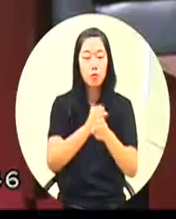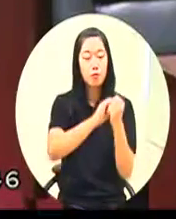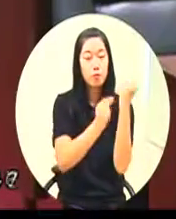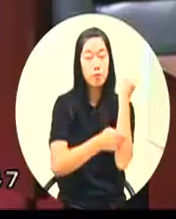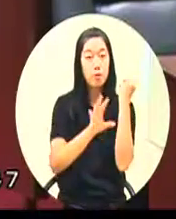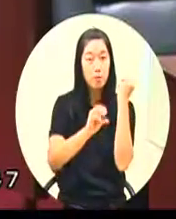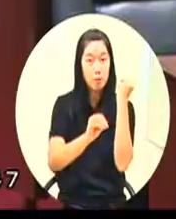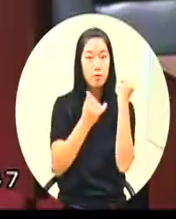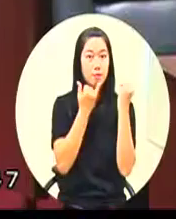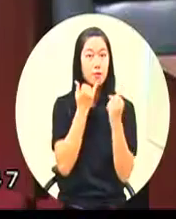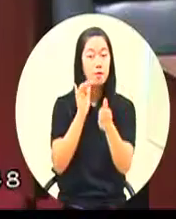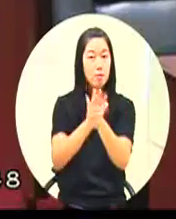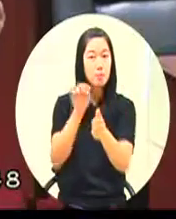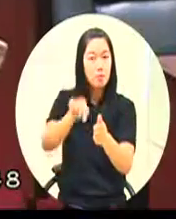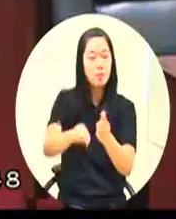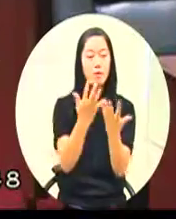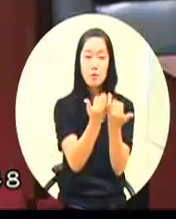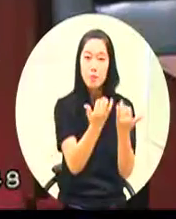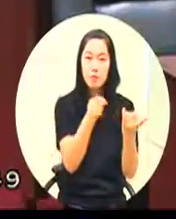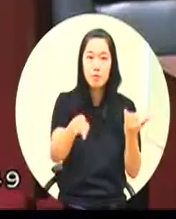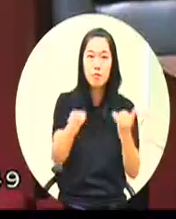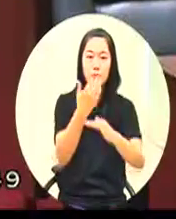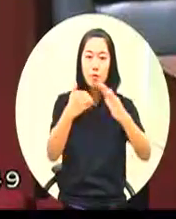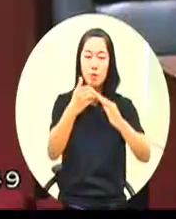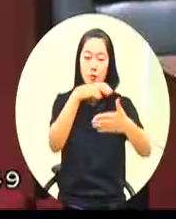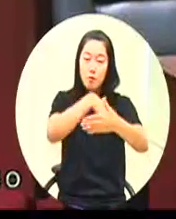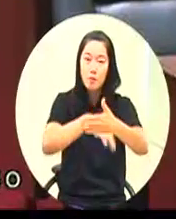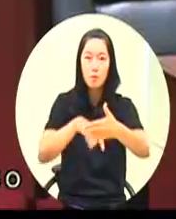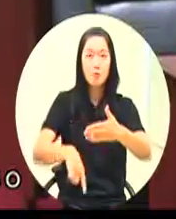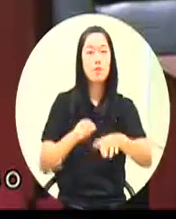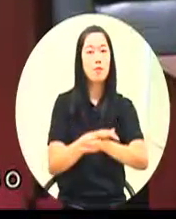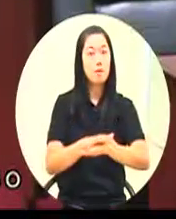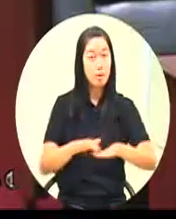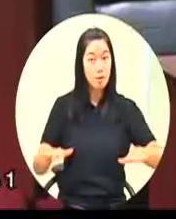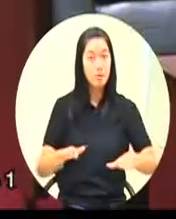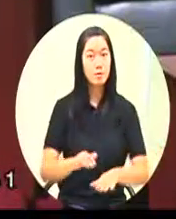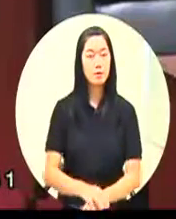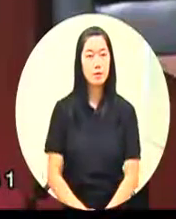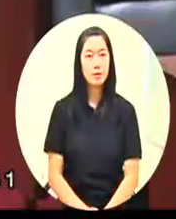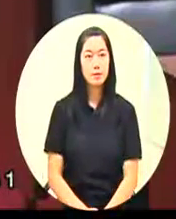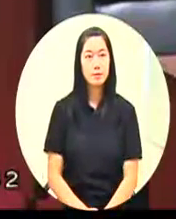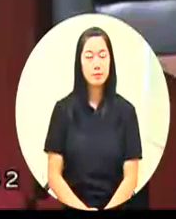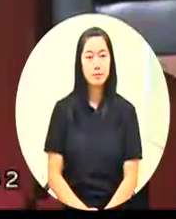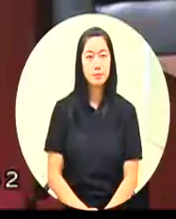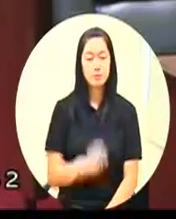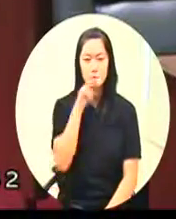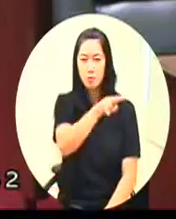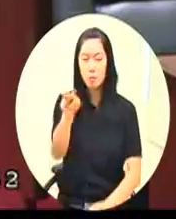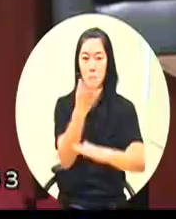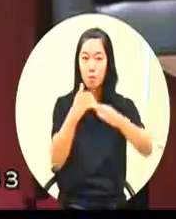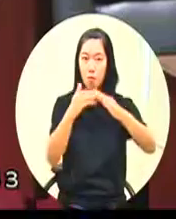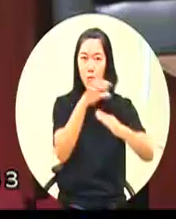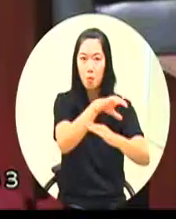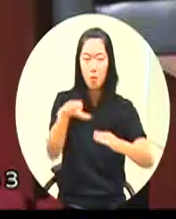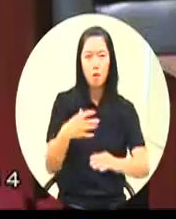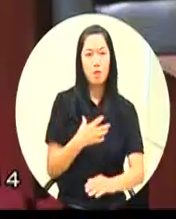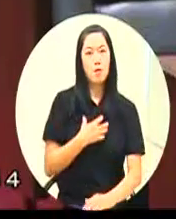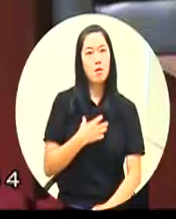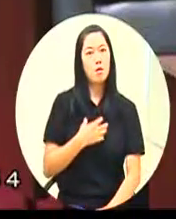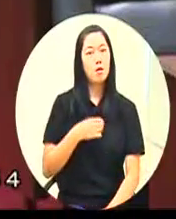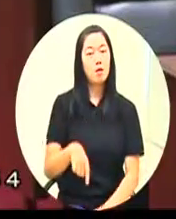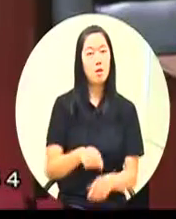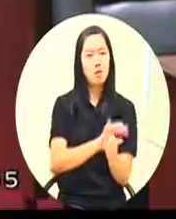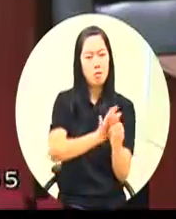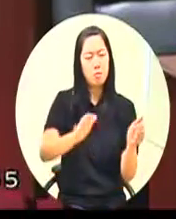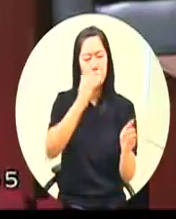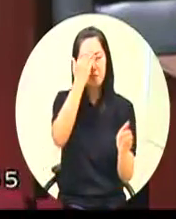让这个学生在校园里面能够安全。事实上，我们也看到很多校园的这个不安全感，会造成